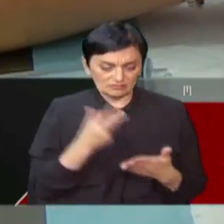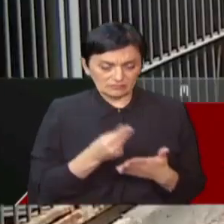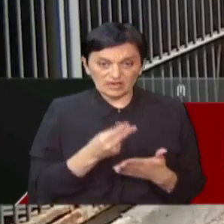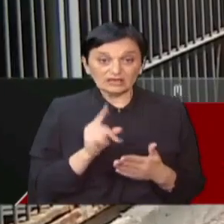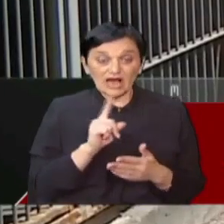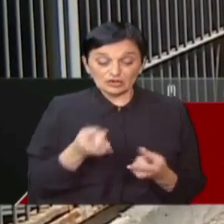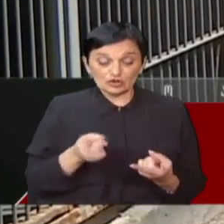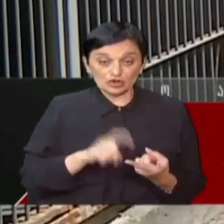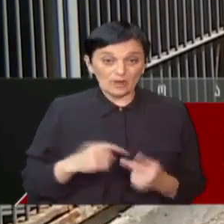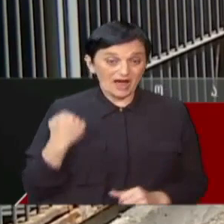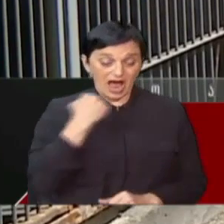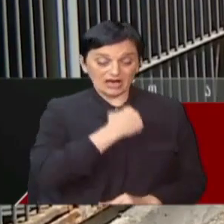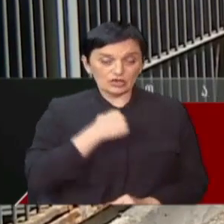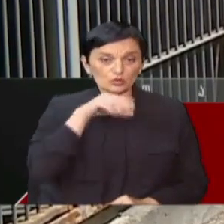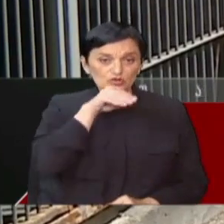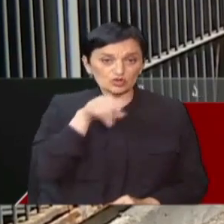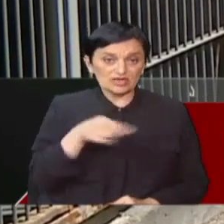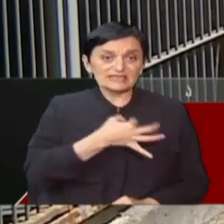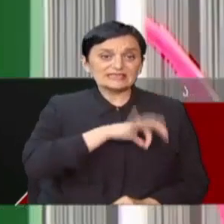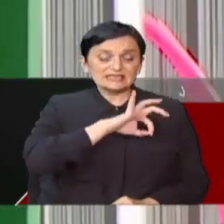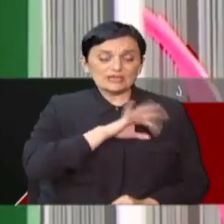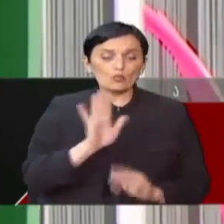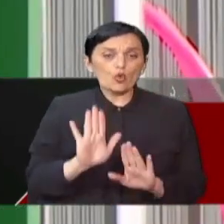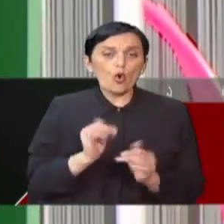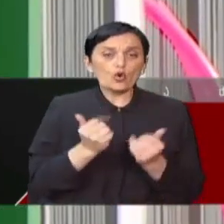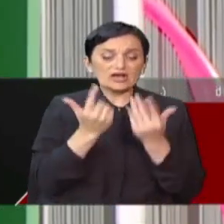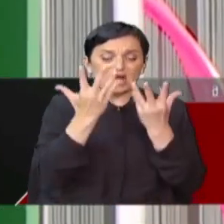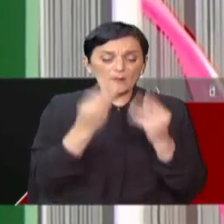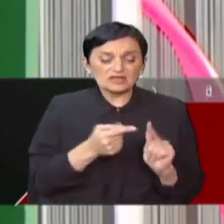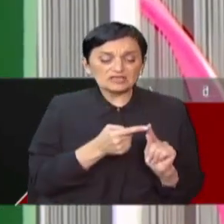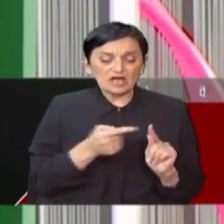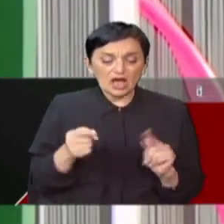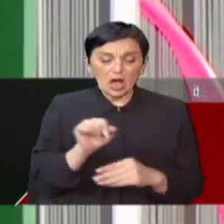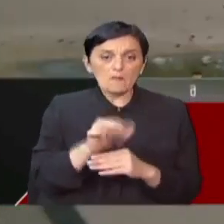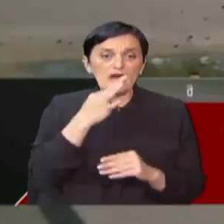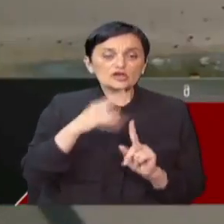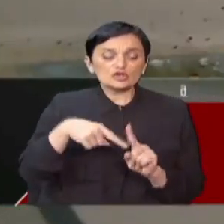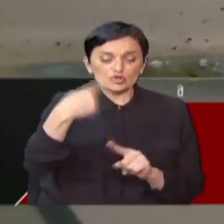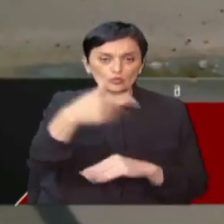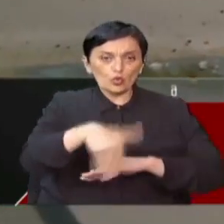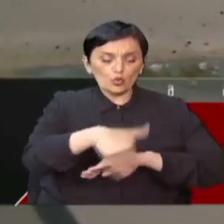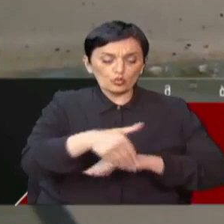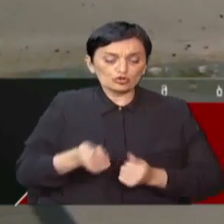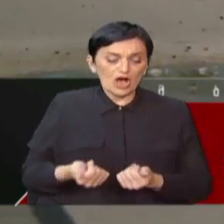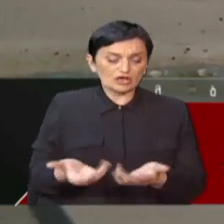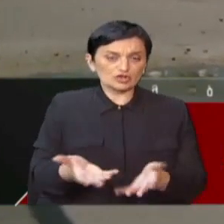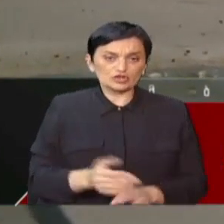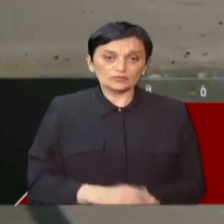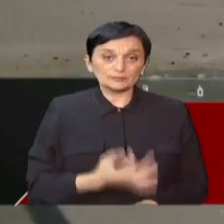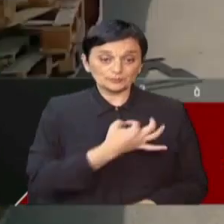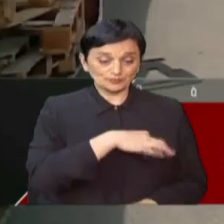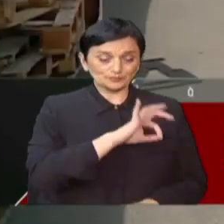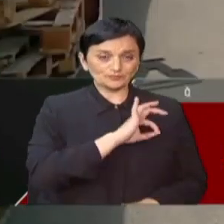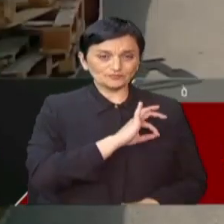რაც შეეხება აგრესიულ ძაღლს, მას სააგენტოში მხოლოდ რამდენიმე დღეს აჩერებენ და ის შემდეგ ისევ ქუჩაში ხვდება.